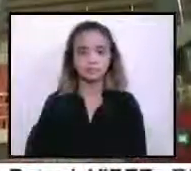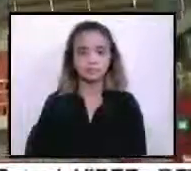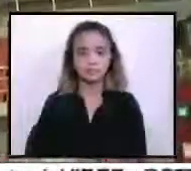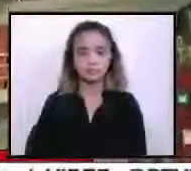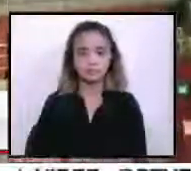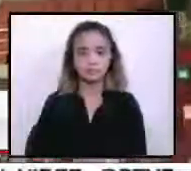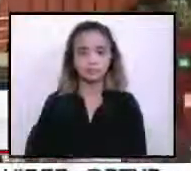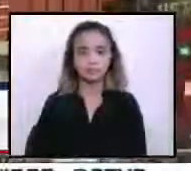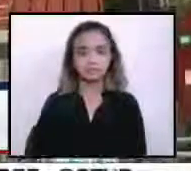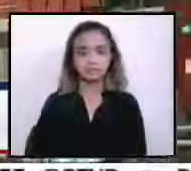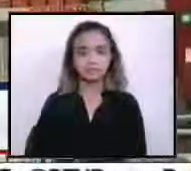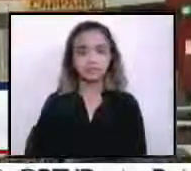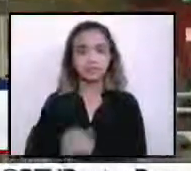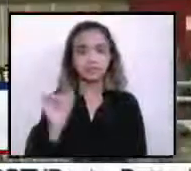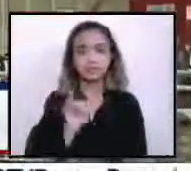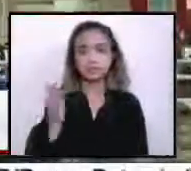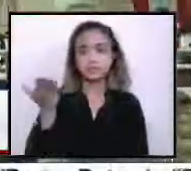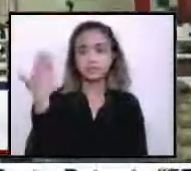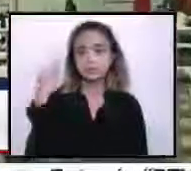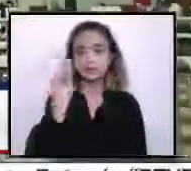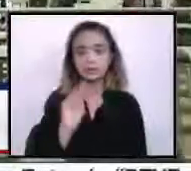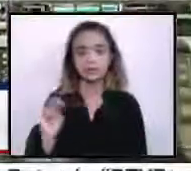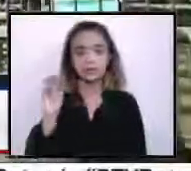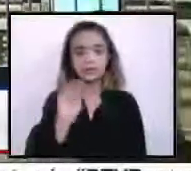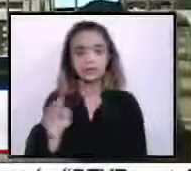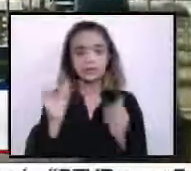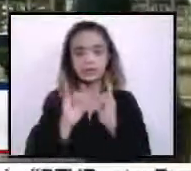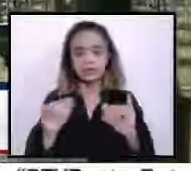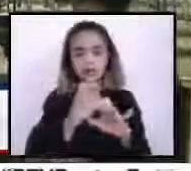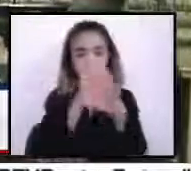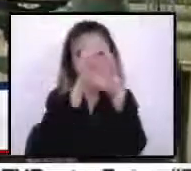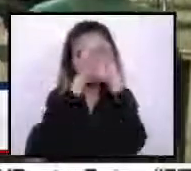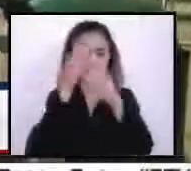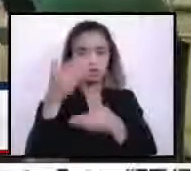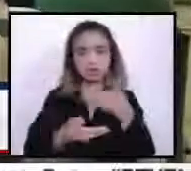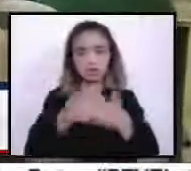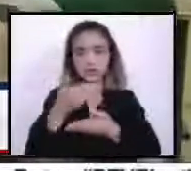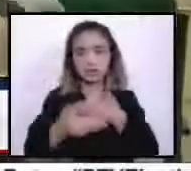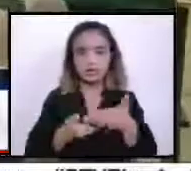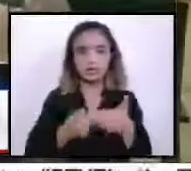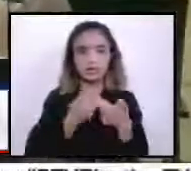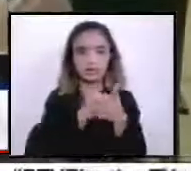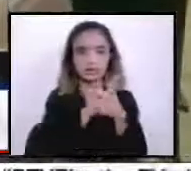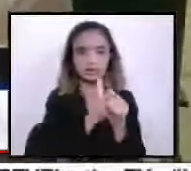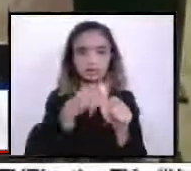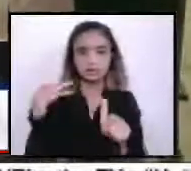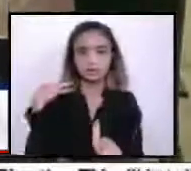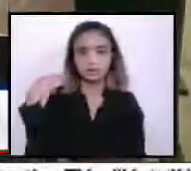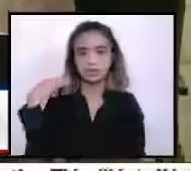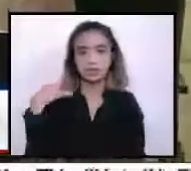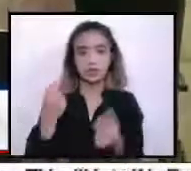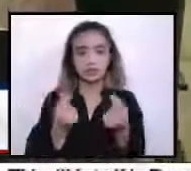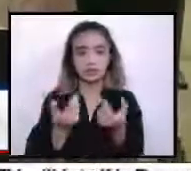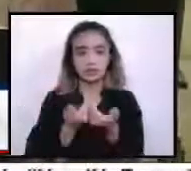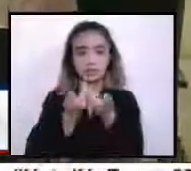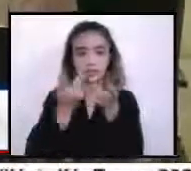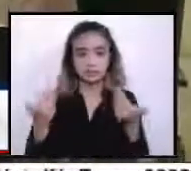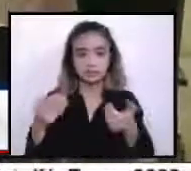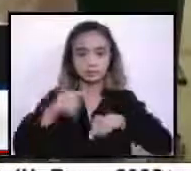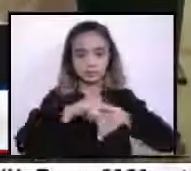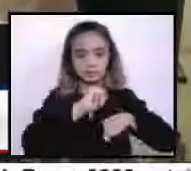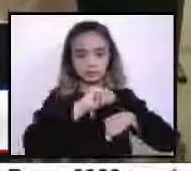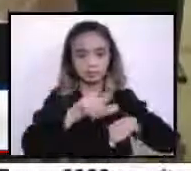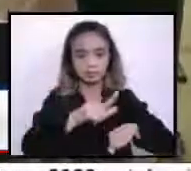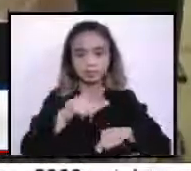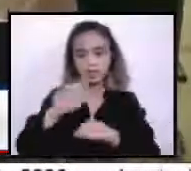Tulad ng Lunes, mahigpit pa rin ang proseso na sinusundan ng mga volunteers mula sa paghiwalay ng mga national election returns, mula sa local